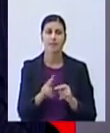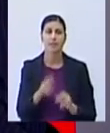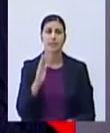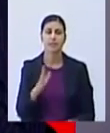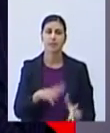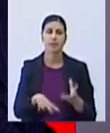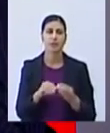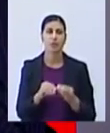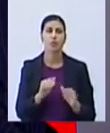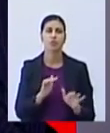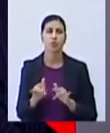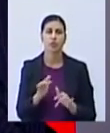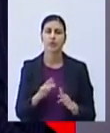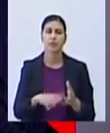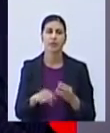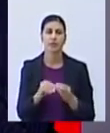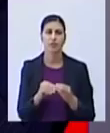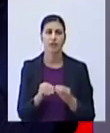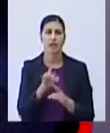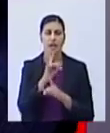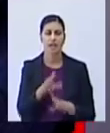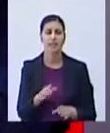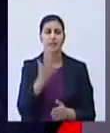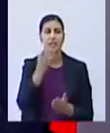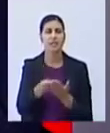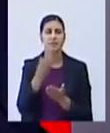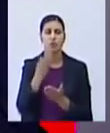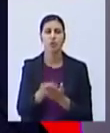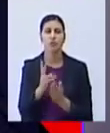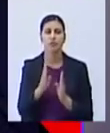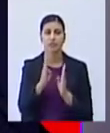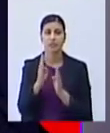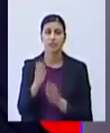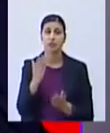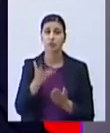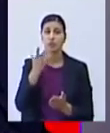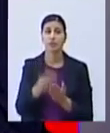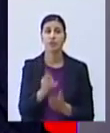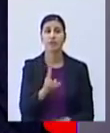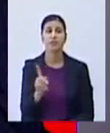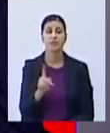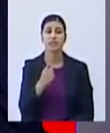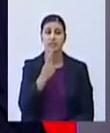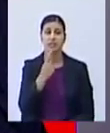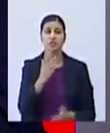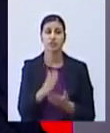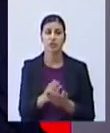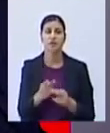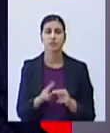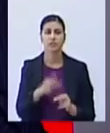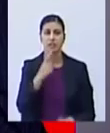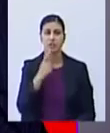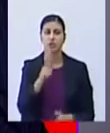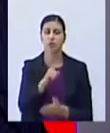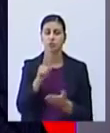იქნება მთლიანობაში მოგვარებული ყველასთვის არ იქნება ეს ინდივიდუალურად ვიღაცისთვის თუ ინდივიდუალურად ვინმეს რაიმე გასაჭირი აქვს ეს